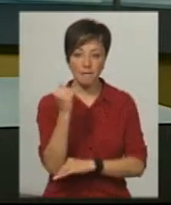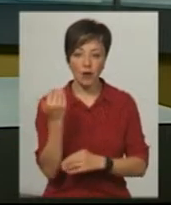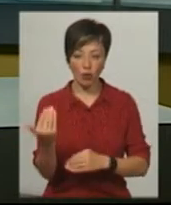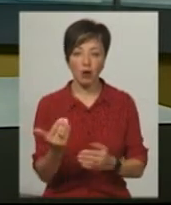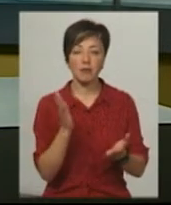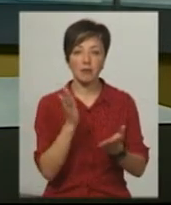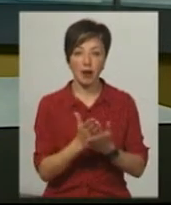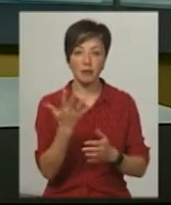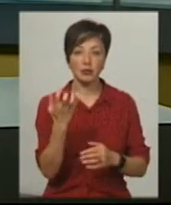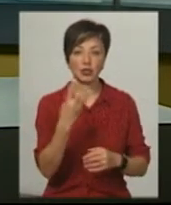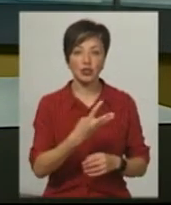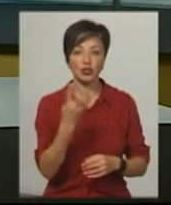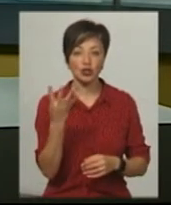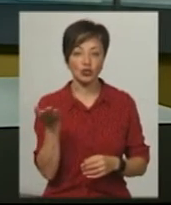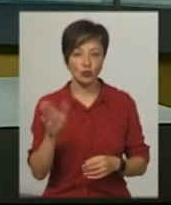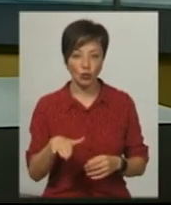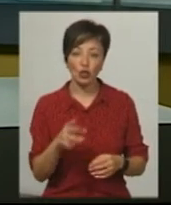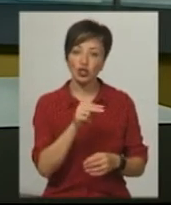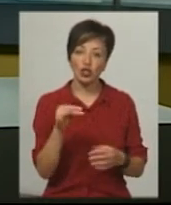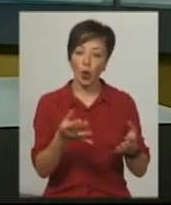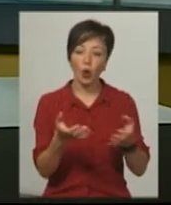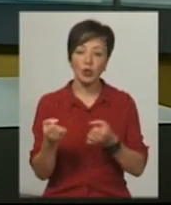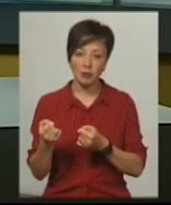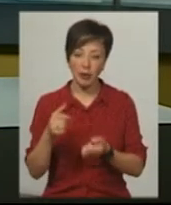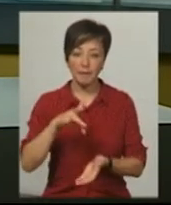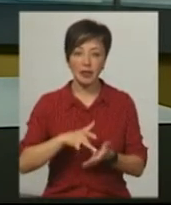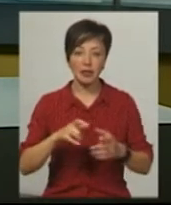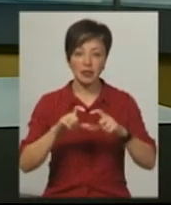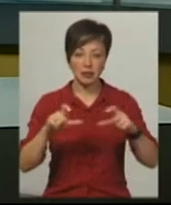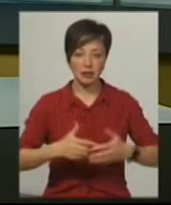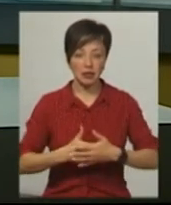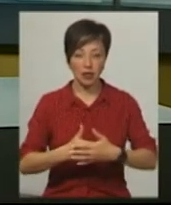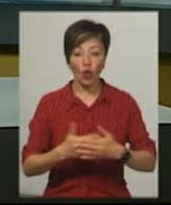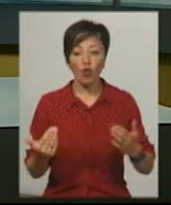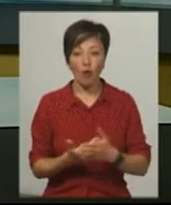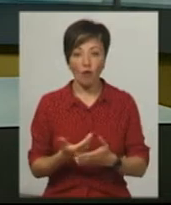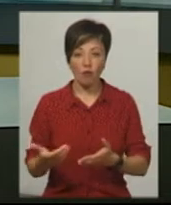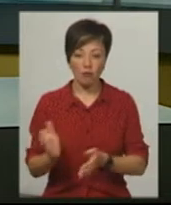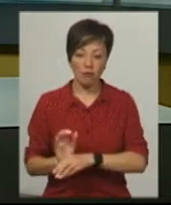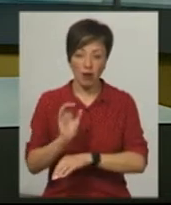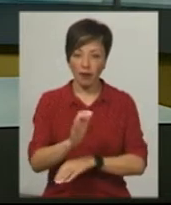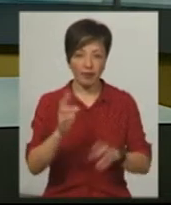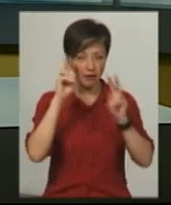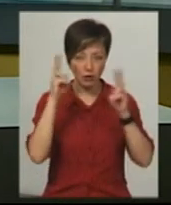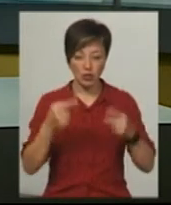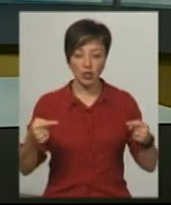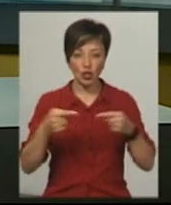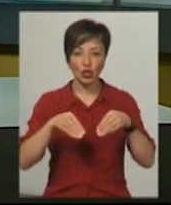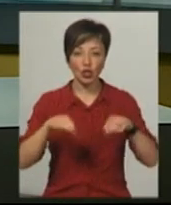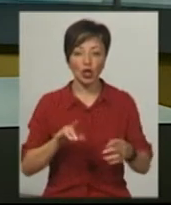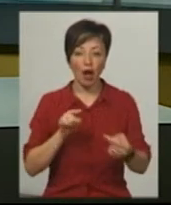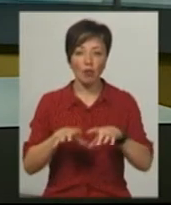має 534 пакунки. Чи отримає перинатальний центр нову партію – невідомо. Згідно рішення антимонопольного